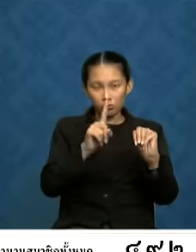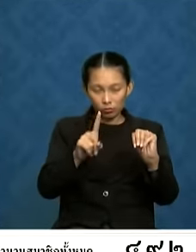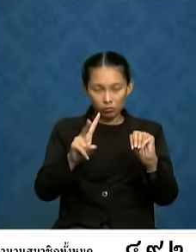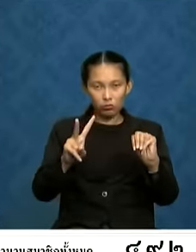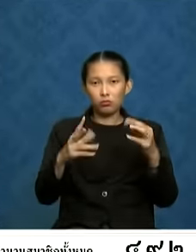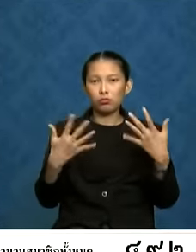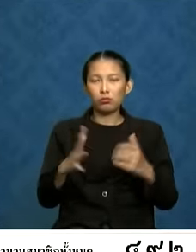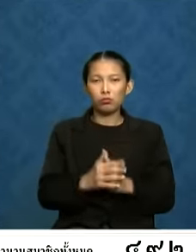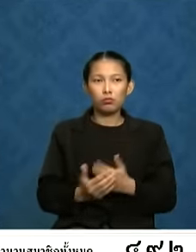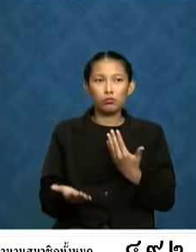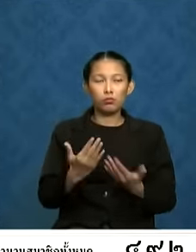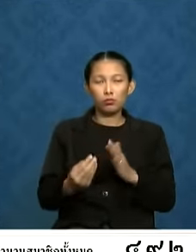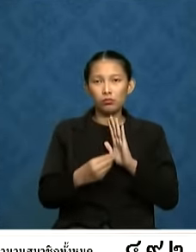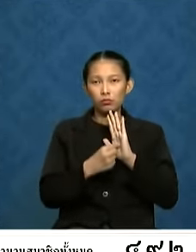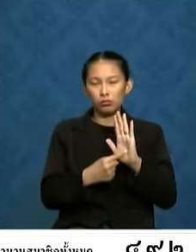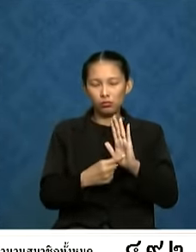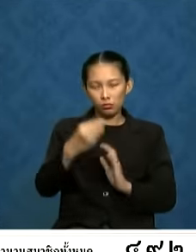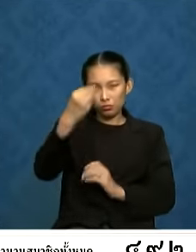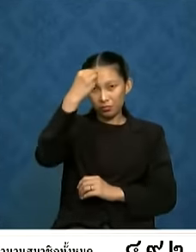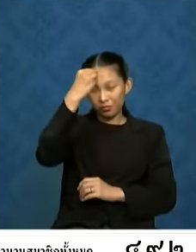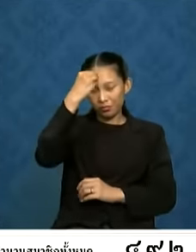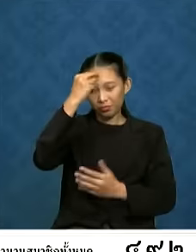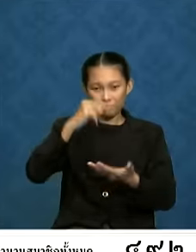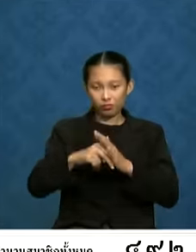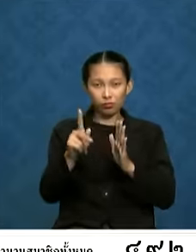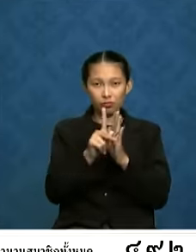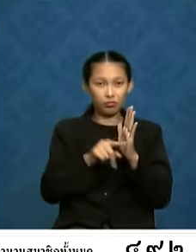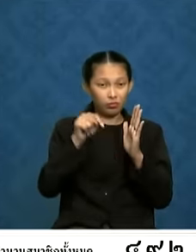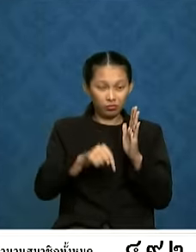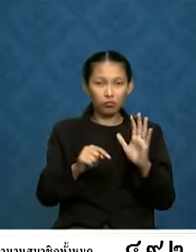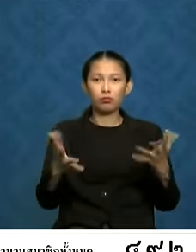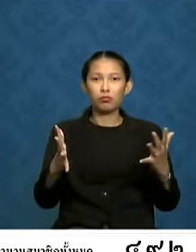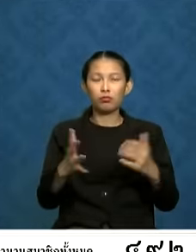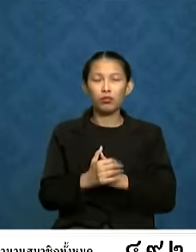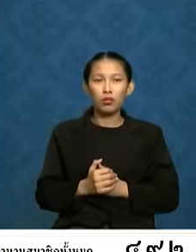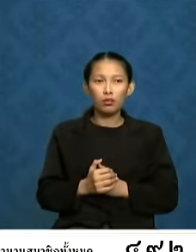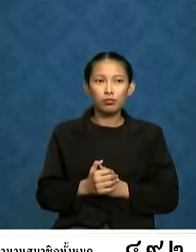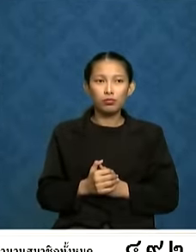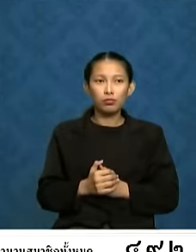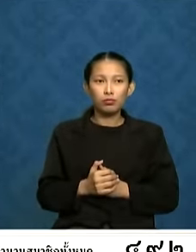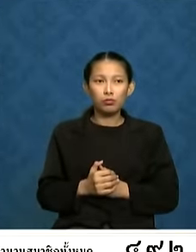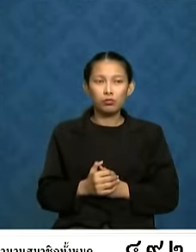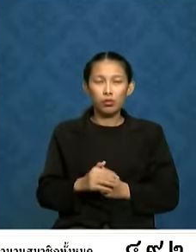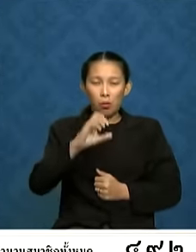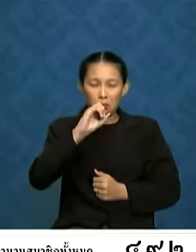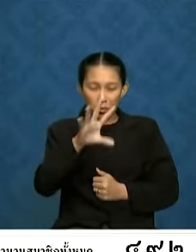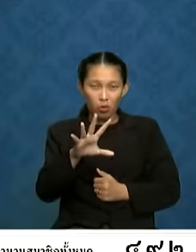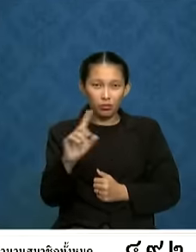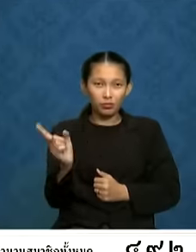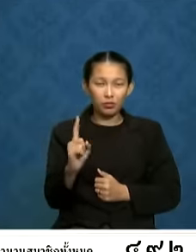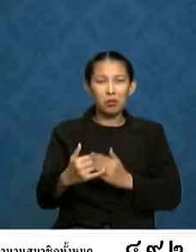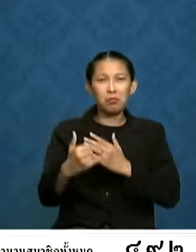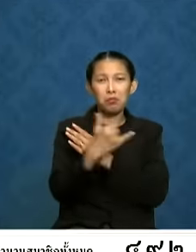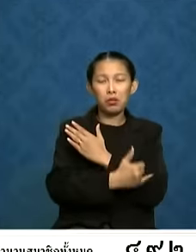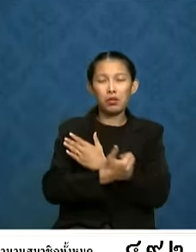ไปหรือบางประเทศอย่างญี่ปุ่นนะครับก็ไม่มีกฎกหมายลักษณะนี้แล้วดังนั้นข้อกล่าวอ้างนะครับว่าประเทศ